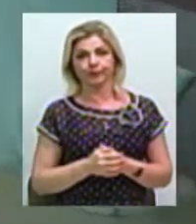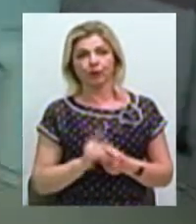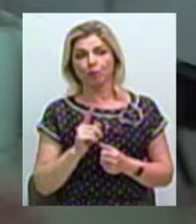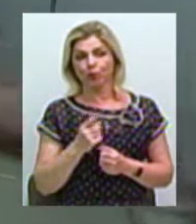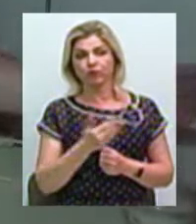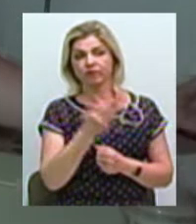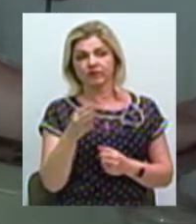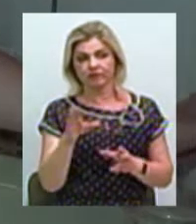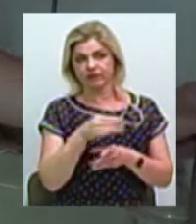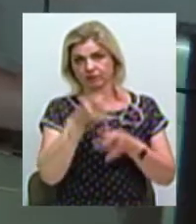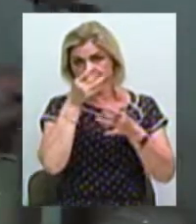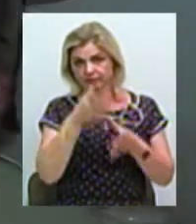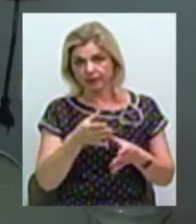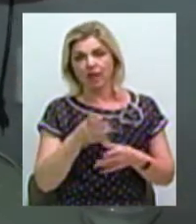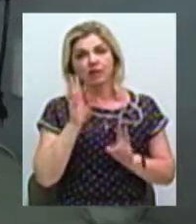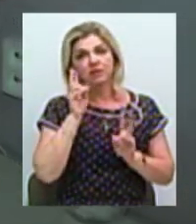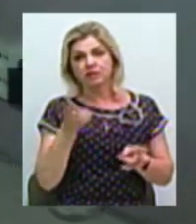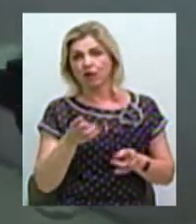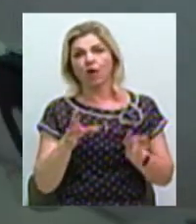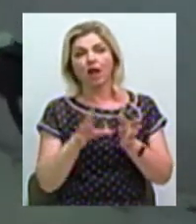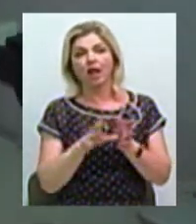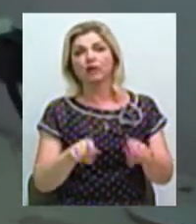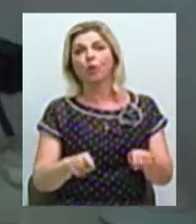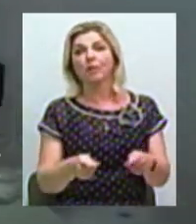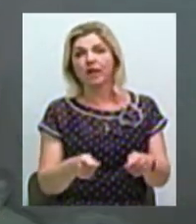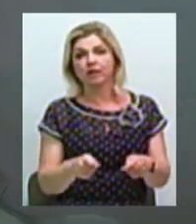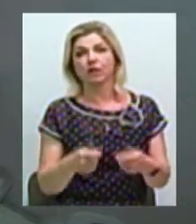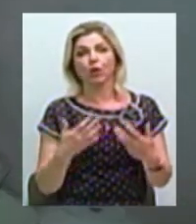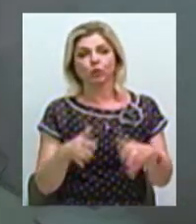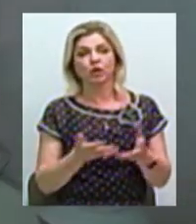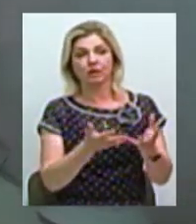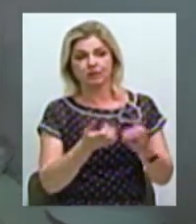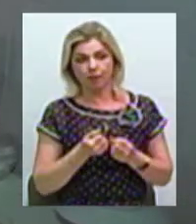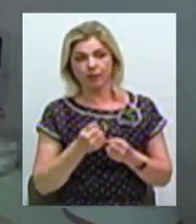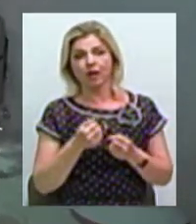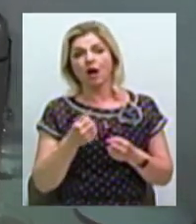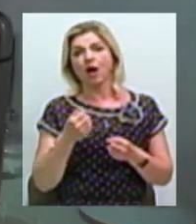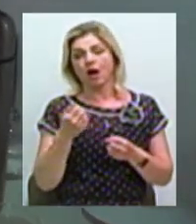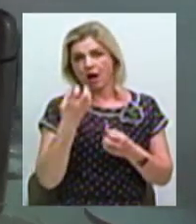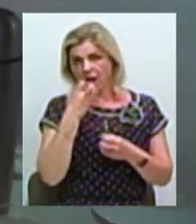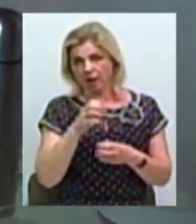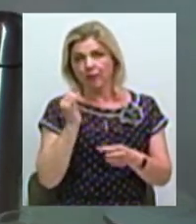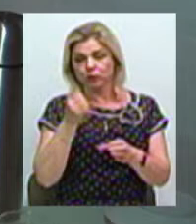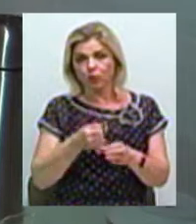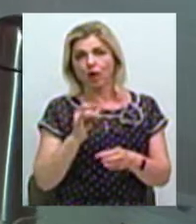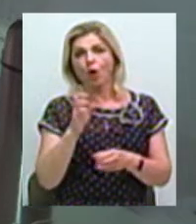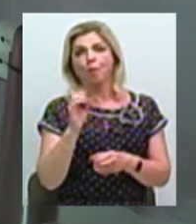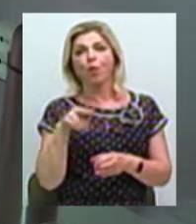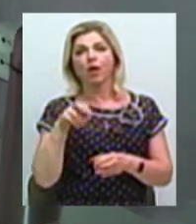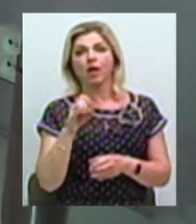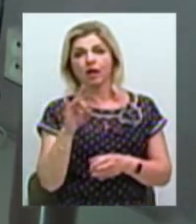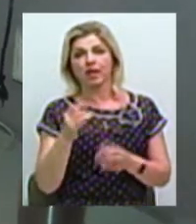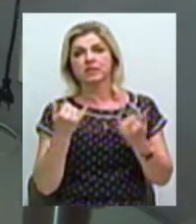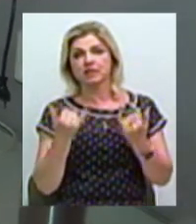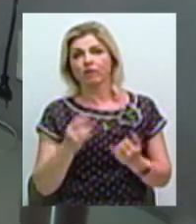Тому що вони всі зіпсуються. Не знаю, електроплити у нас, набрала з роботи окропу. Чай зробила на вечір, але бойлер, буквально сьогодні у